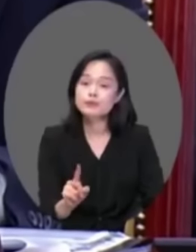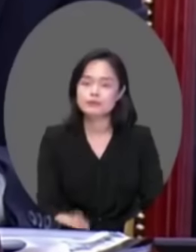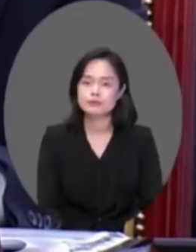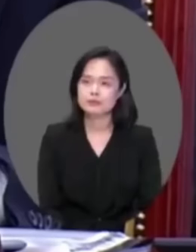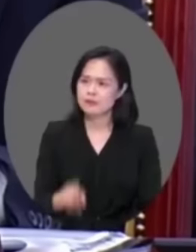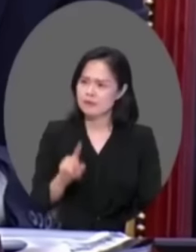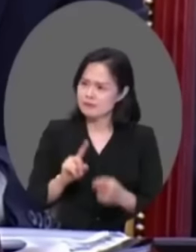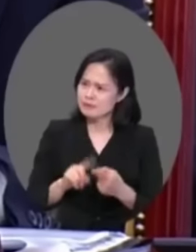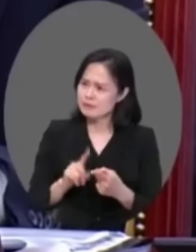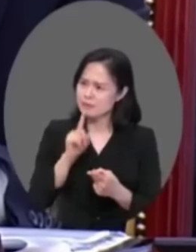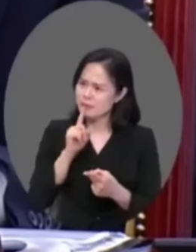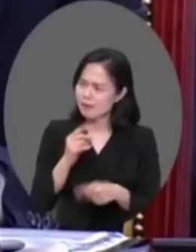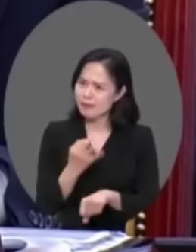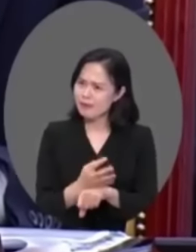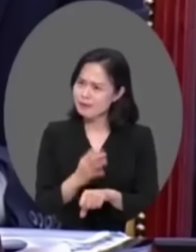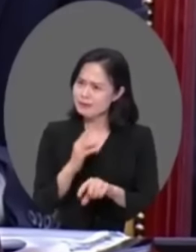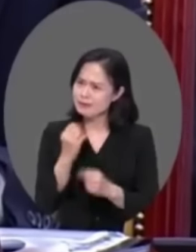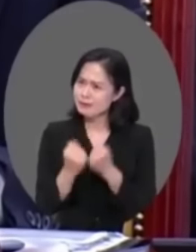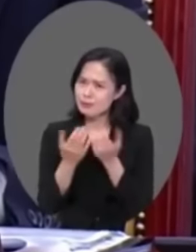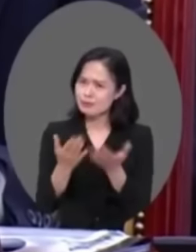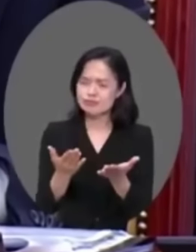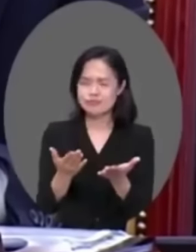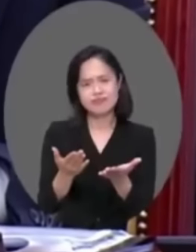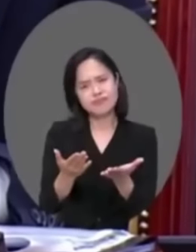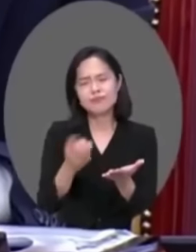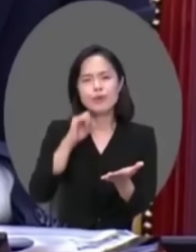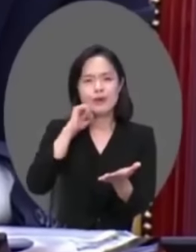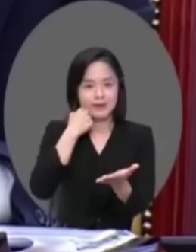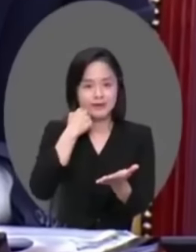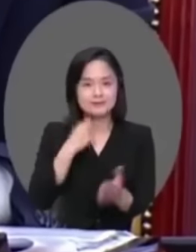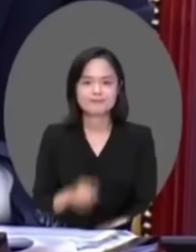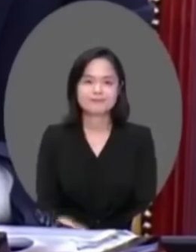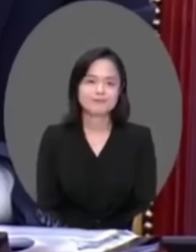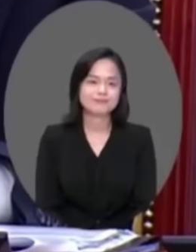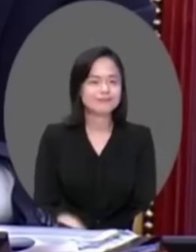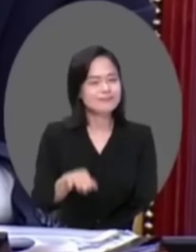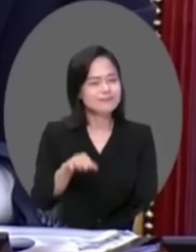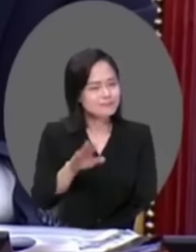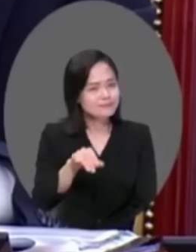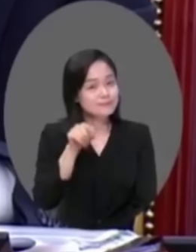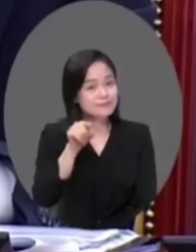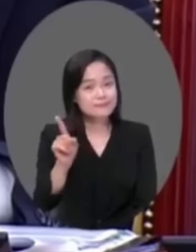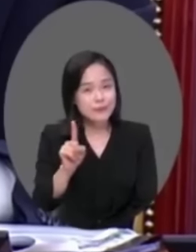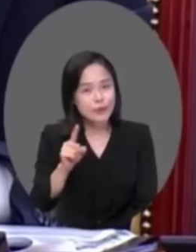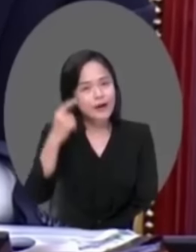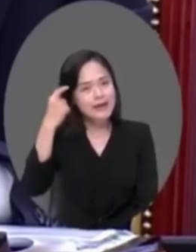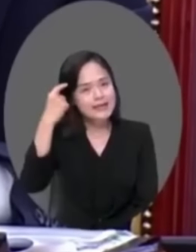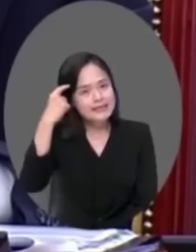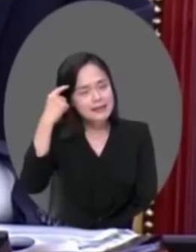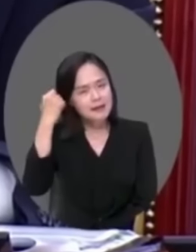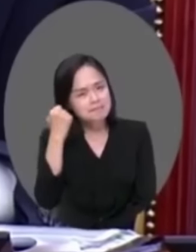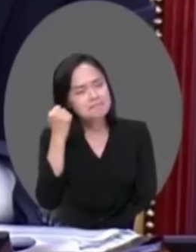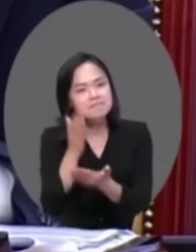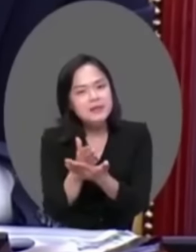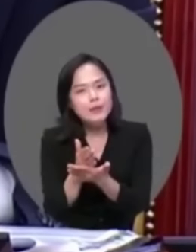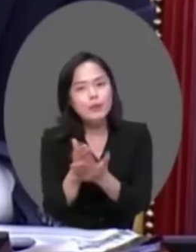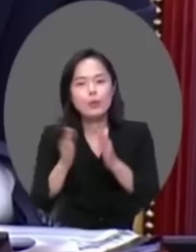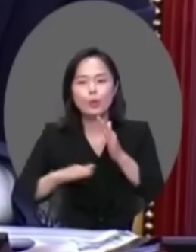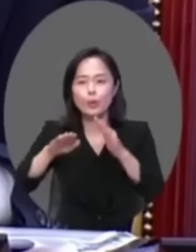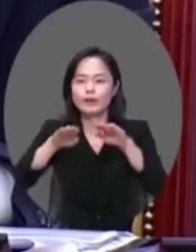생각을 합니다 정 국정 제가 말씀드린 좀 웃기긴 한데 이념과 편향을 극복하고 공정과 상식에 맞게 대한민국을